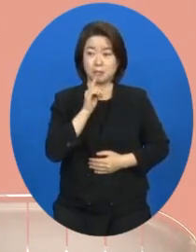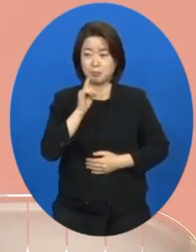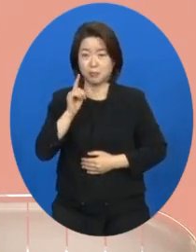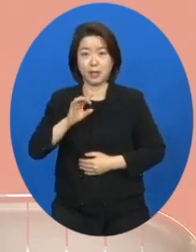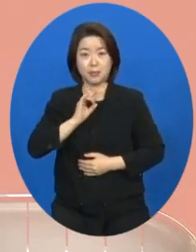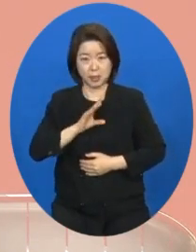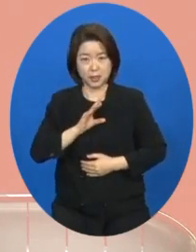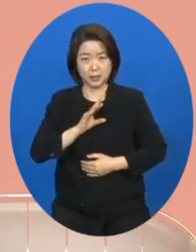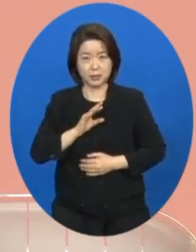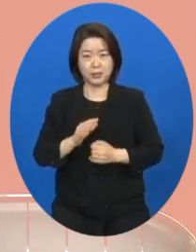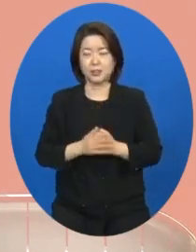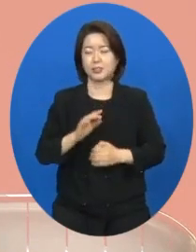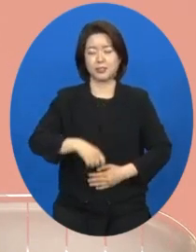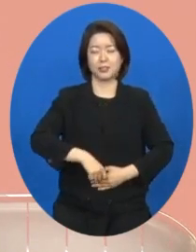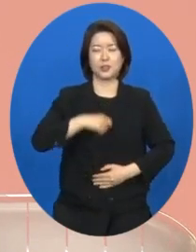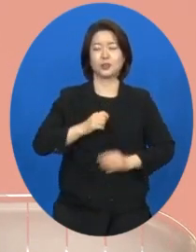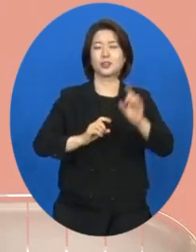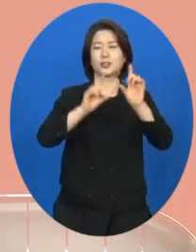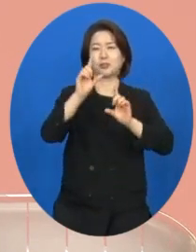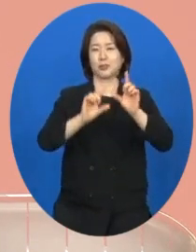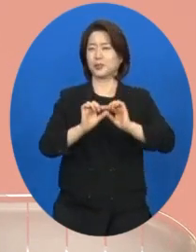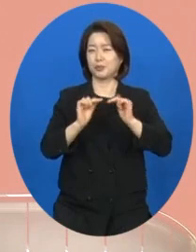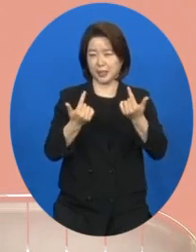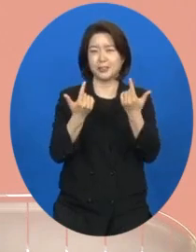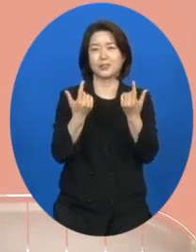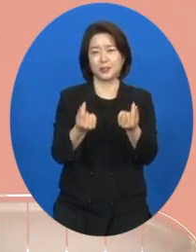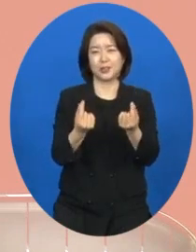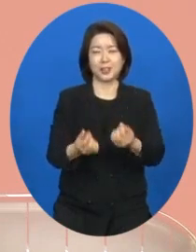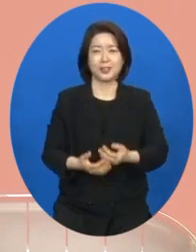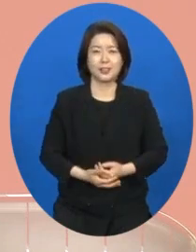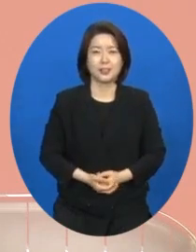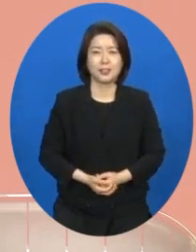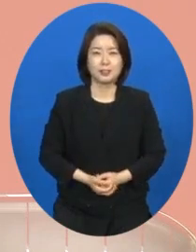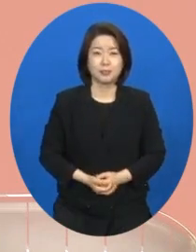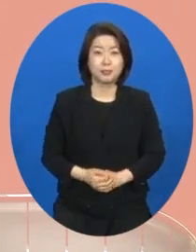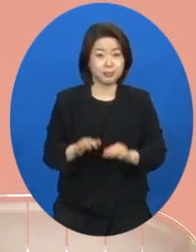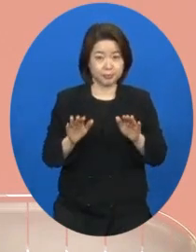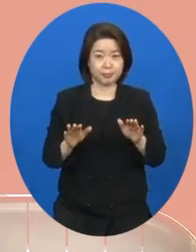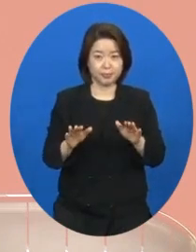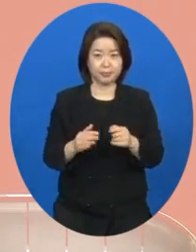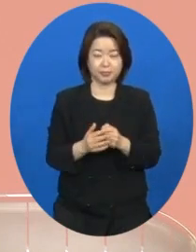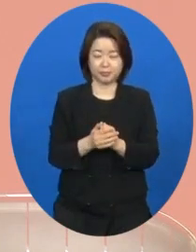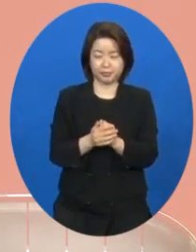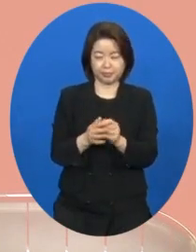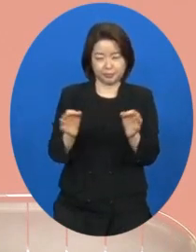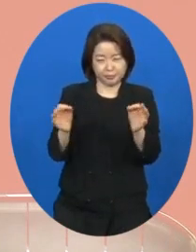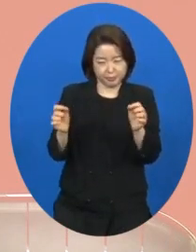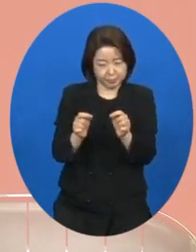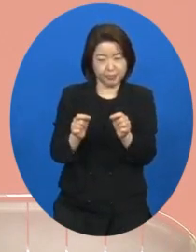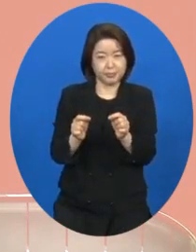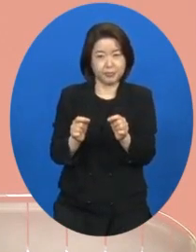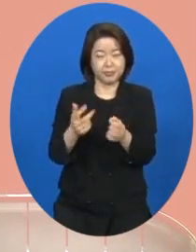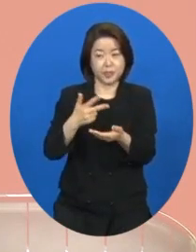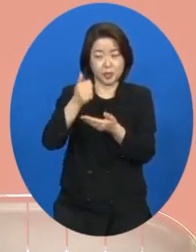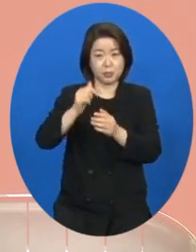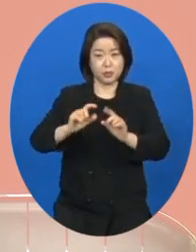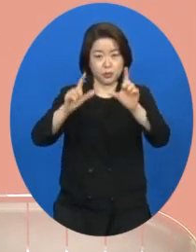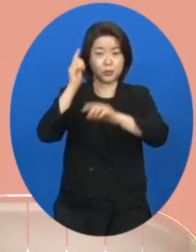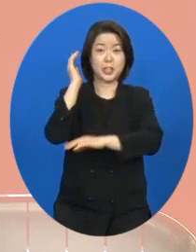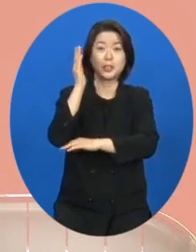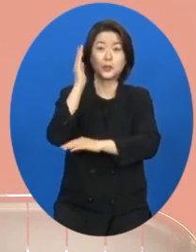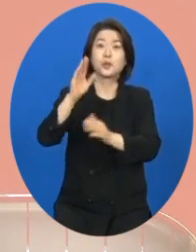정말 정직한 태도가 아닌 거죠. 오늘 아주 짧은 주일 설교 시간이기